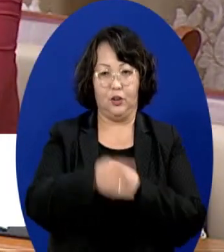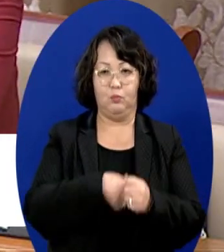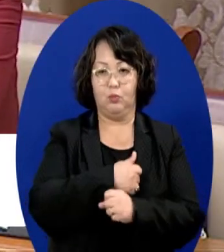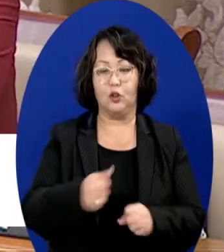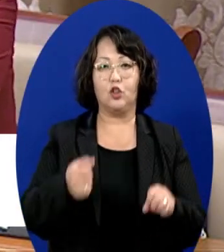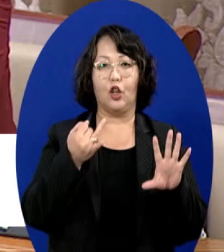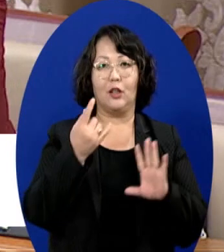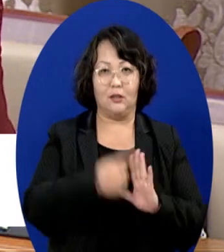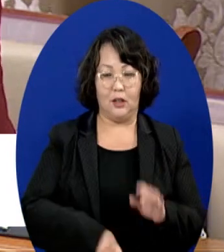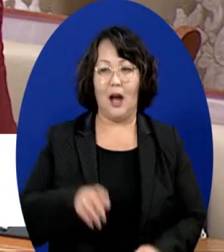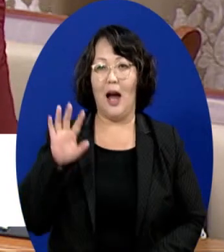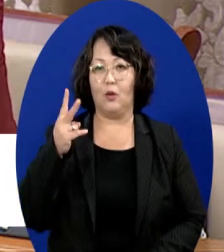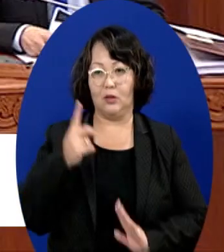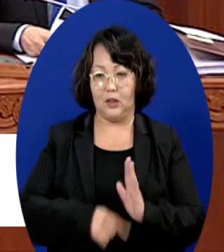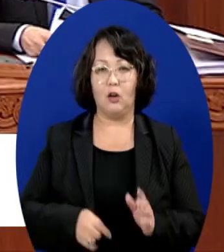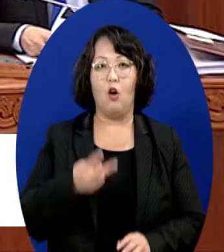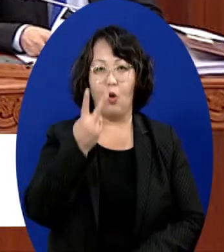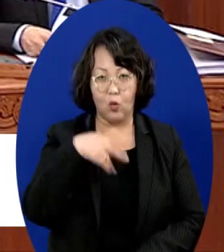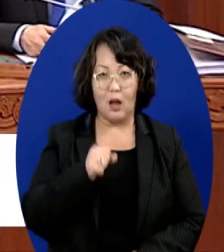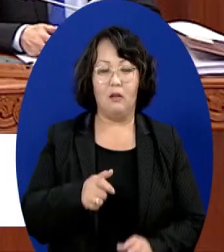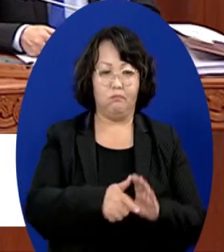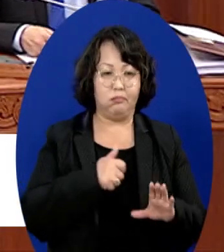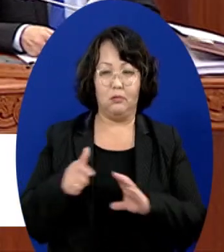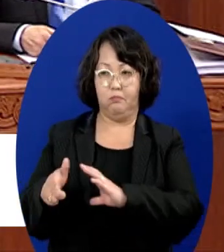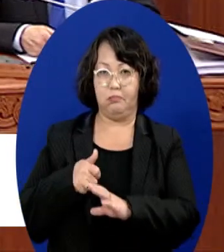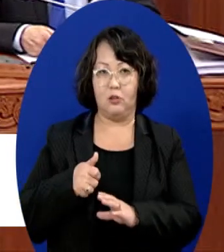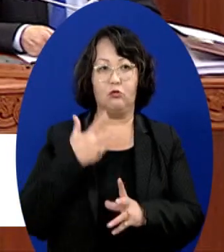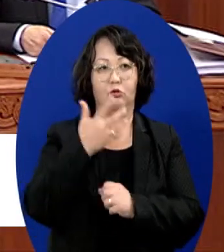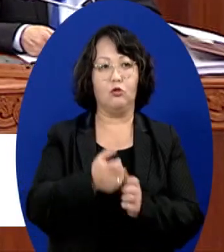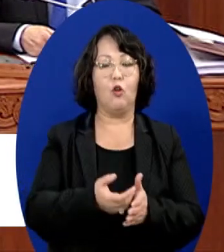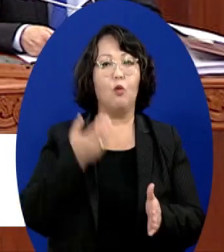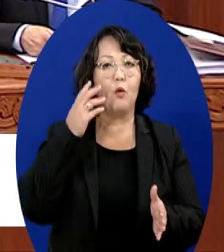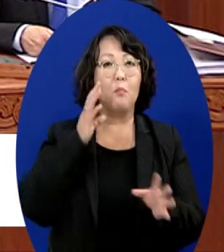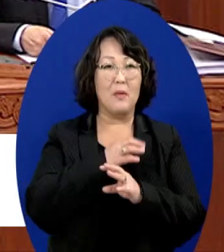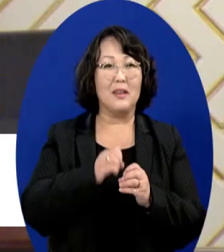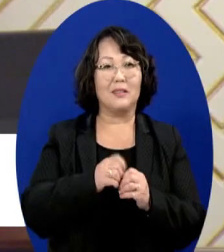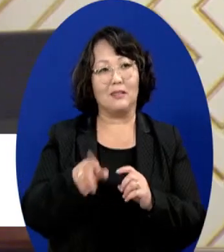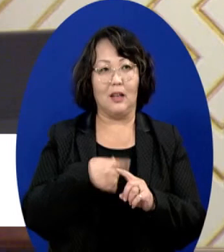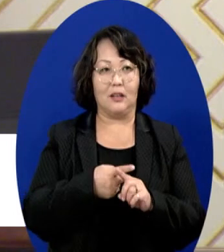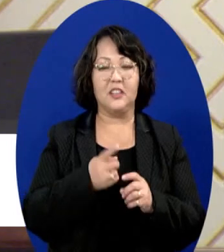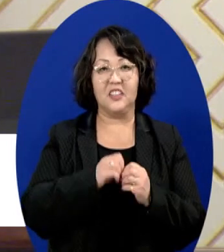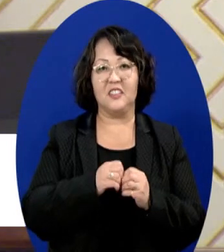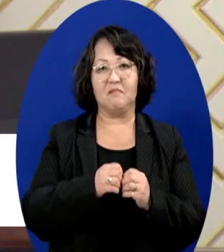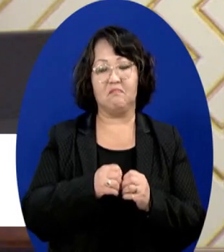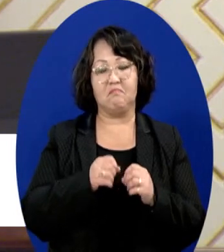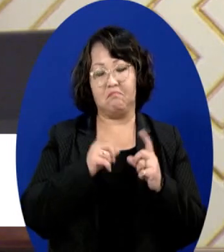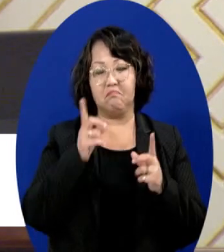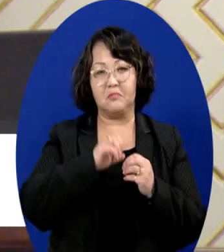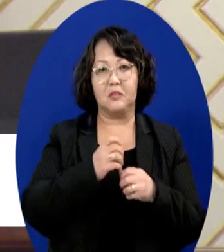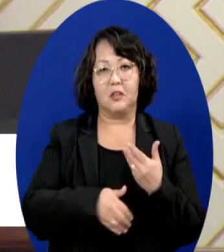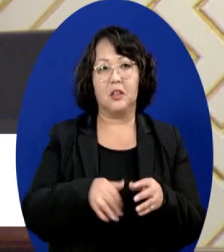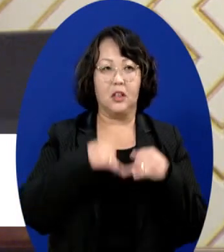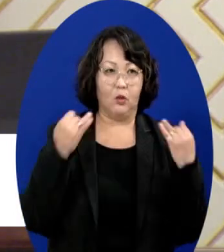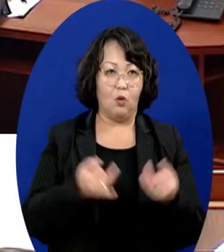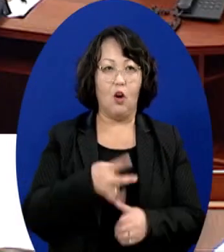дугаар сарудад 2 удаа авдаг байх олон жилийн өмнөх зохицуултыг сэргээ мөрдөх саналыг гаргаад байгаа юм. Улсын хурл 2021